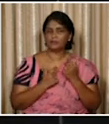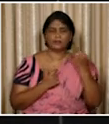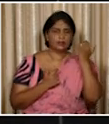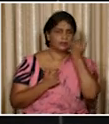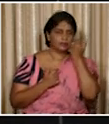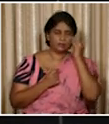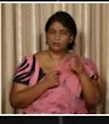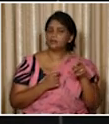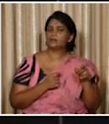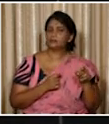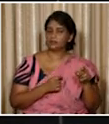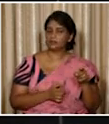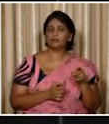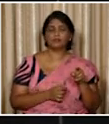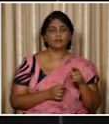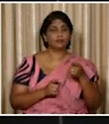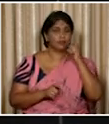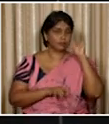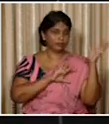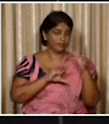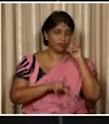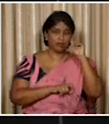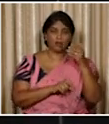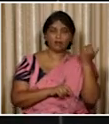வண்டியிலே அனுப்பப்பட்டிருக்கிறார்கள். ஆனால் அந்த வைத்தியசாலையில் வைத்து